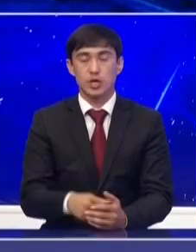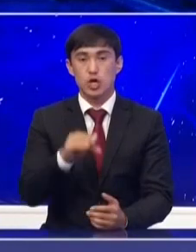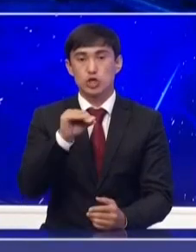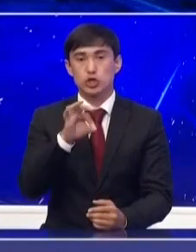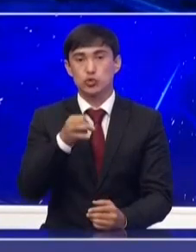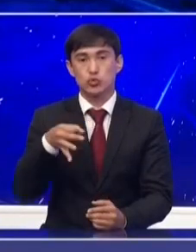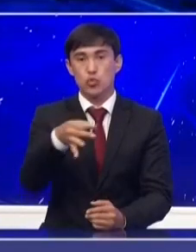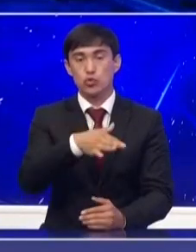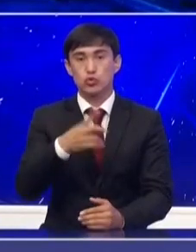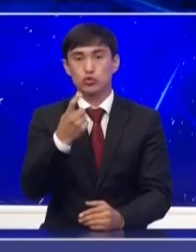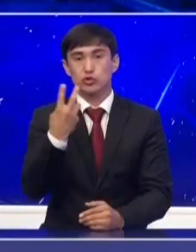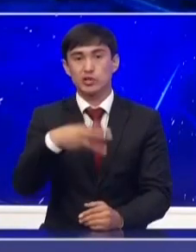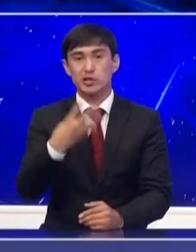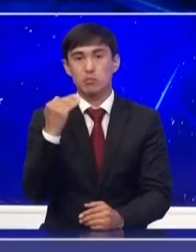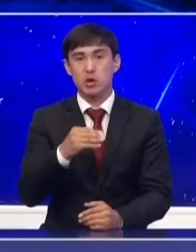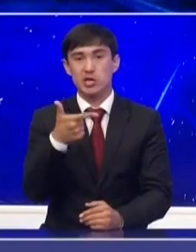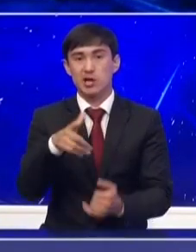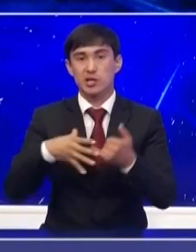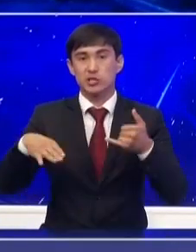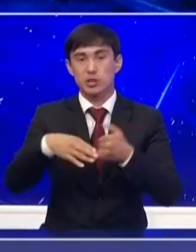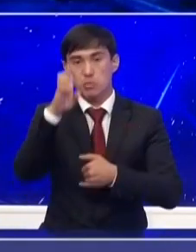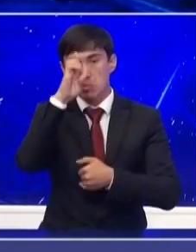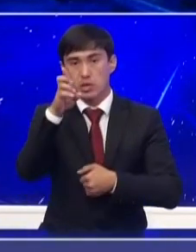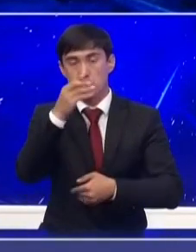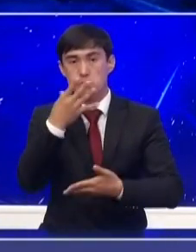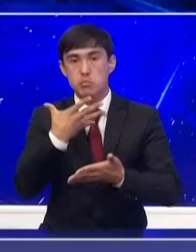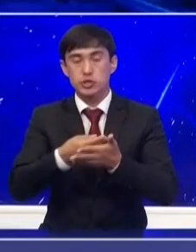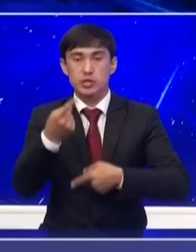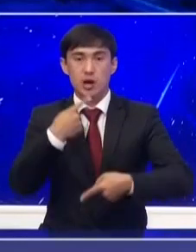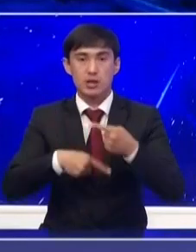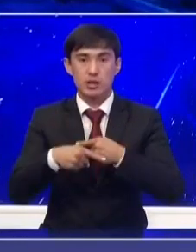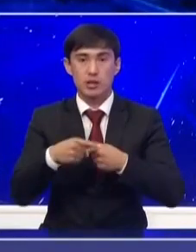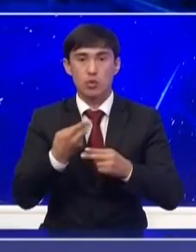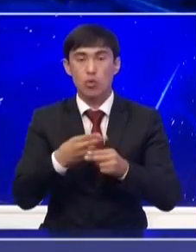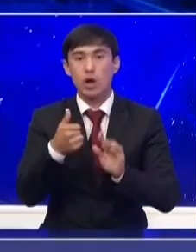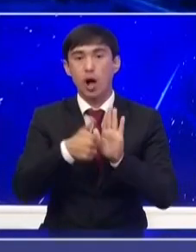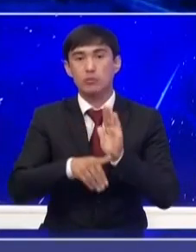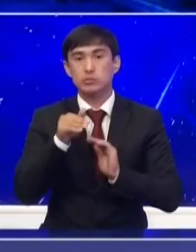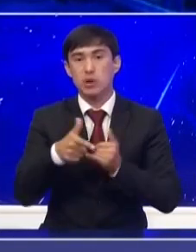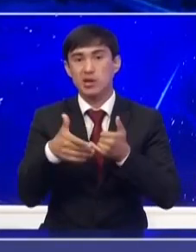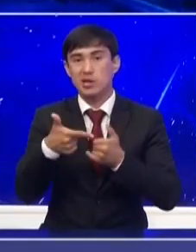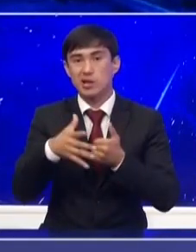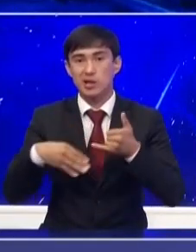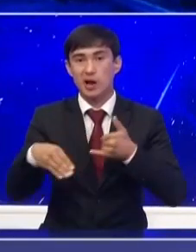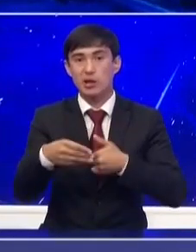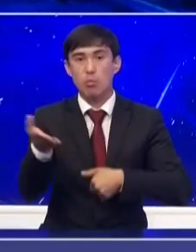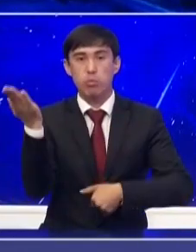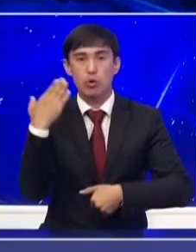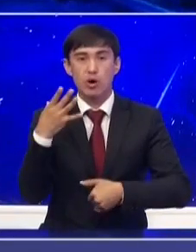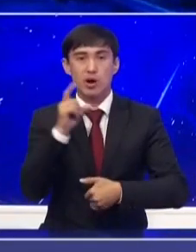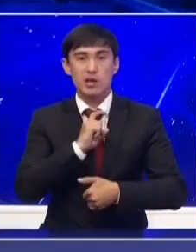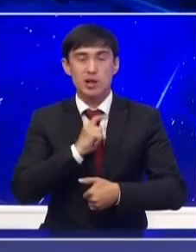Жетісу өңіріндегі 142 мың гектар жер мемлекет меншігіне қайтарылған. Десе де оның 60 мың гектары әлі де